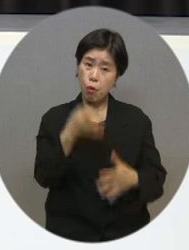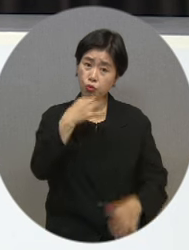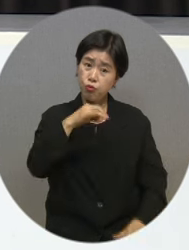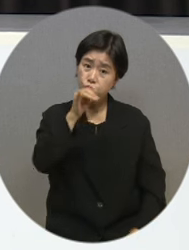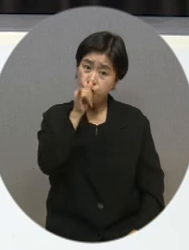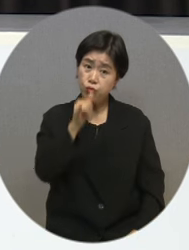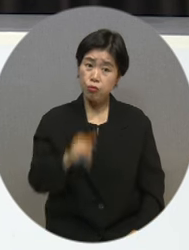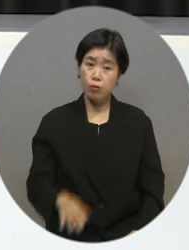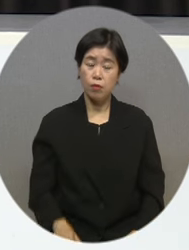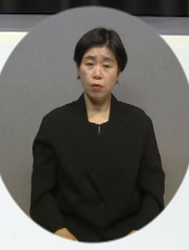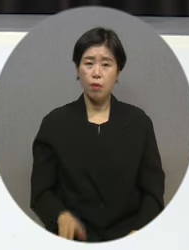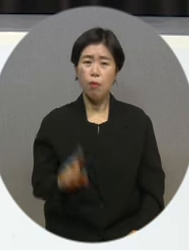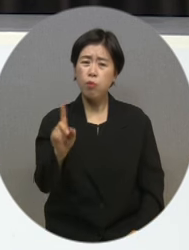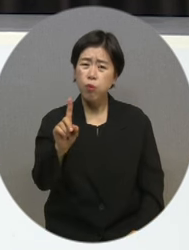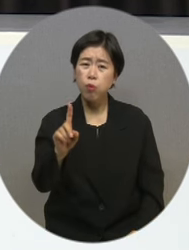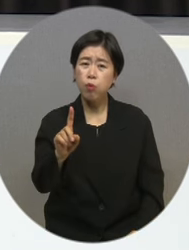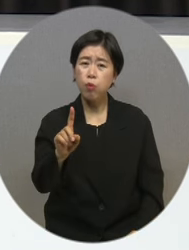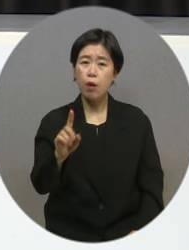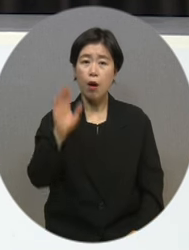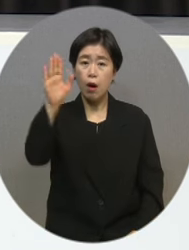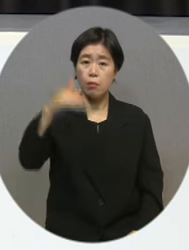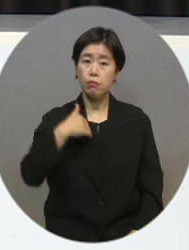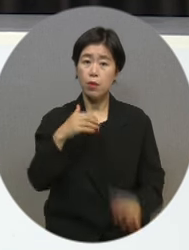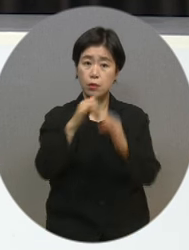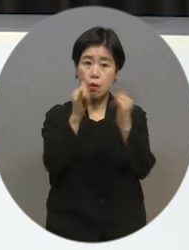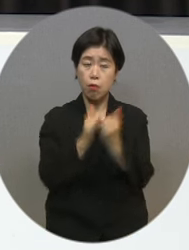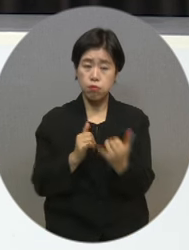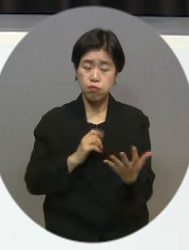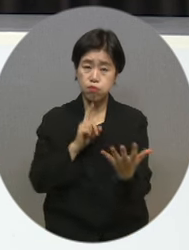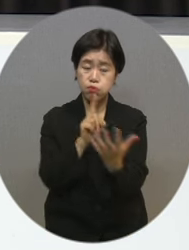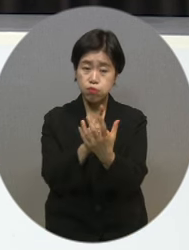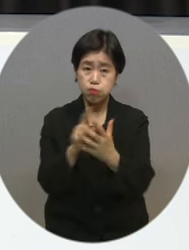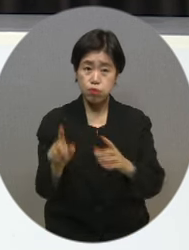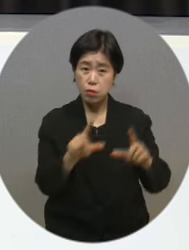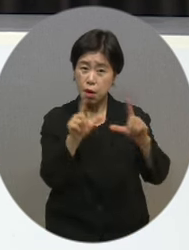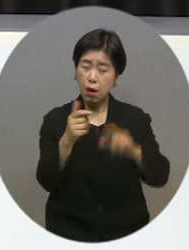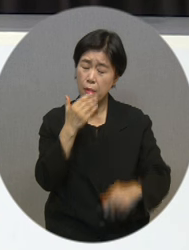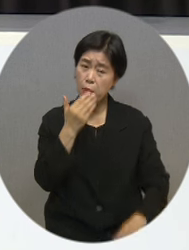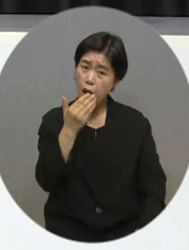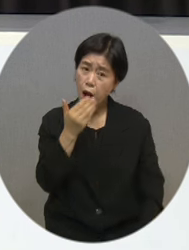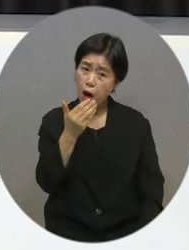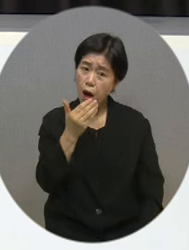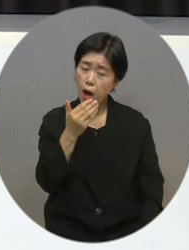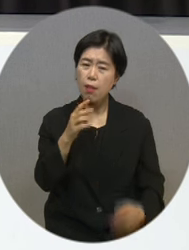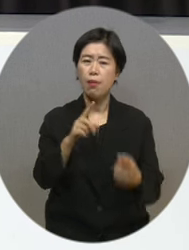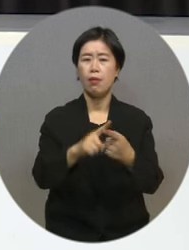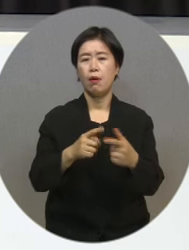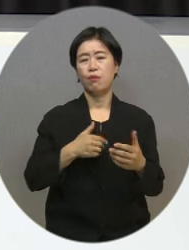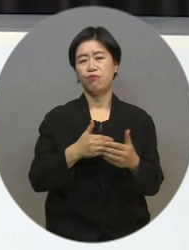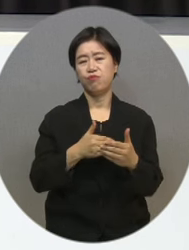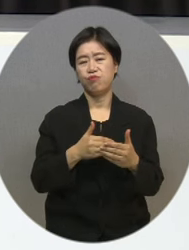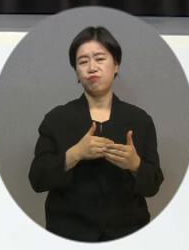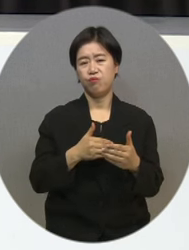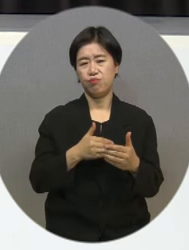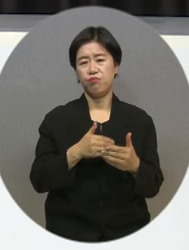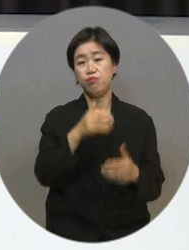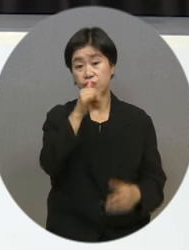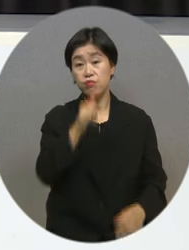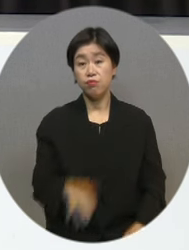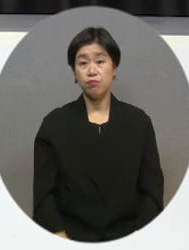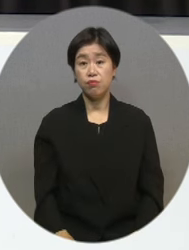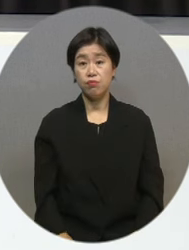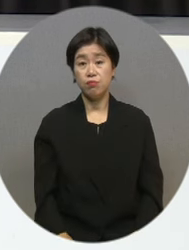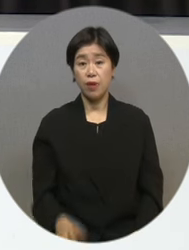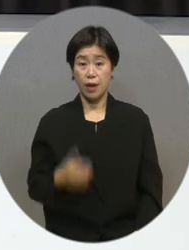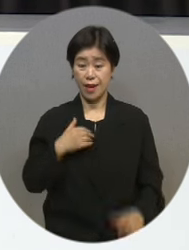내가 좀 살아갈 수 있을까, 제대로? 이런 불안감, 두려움, 그리고 어릴